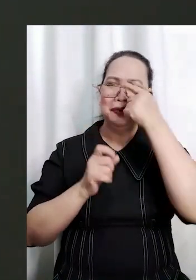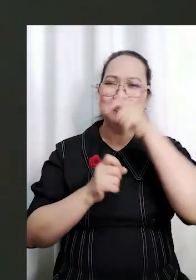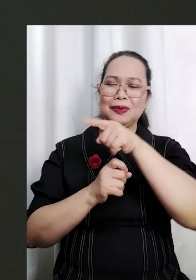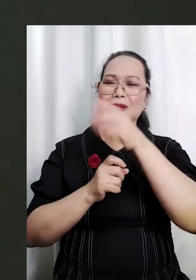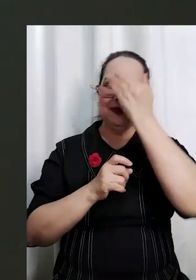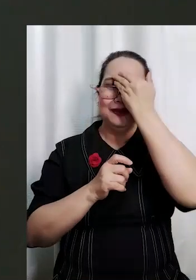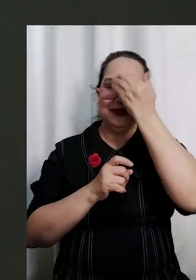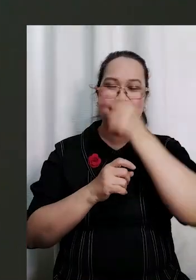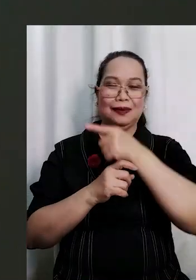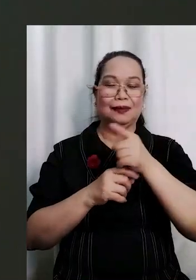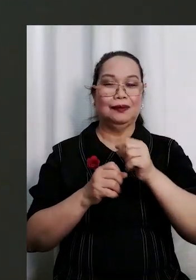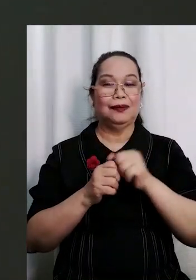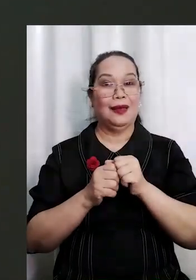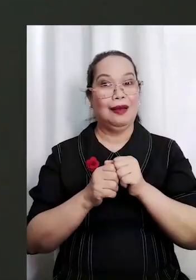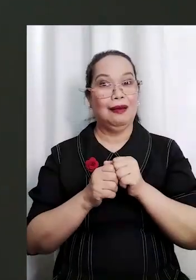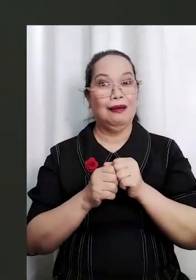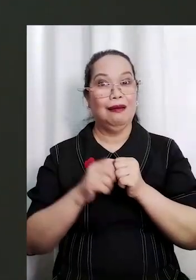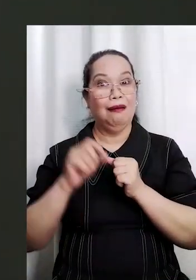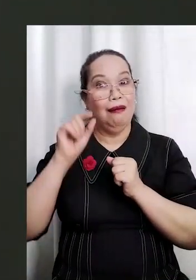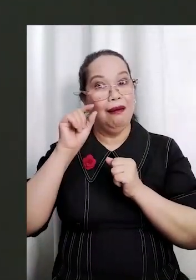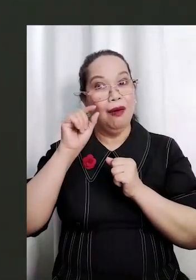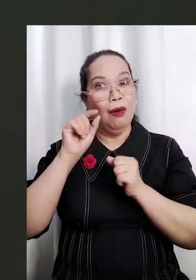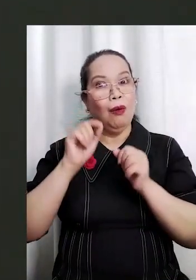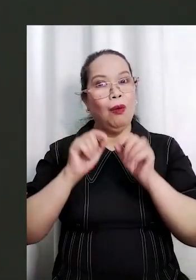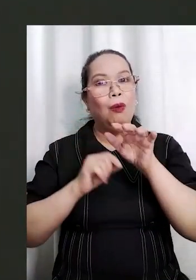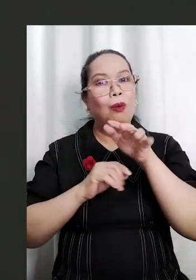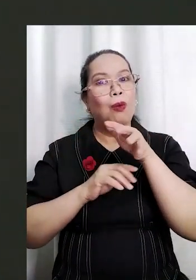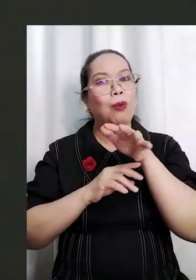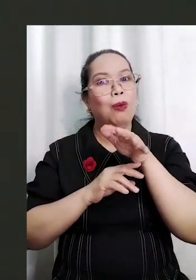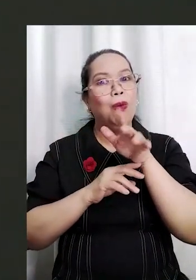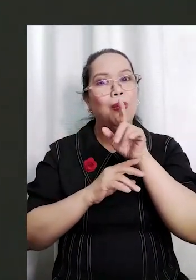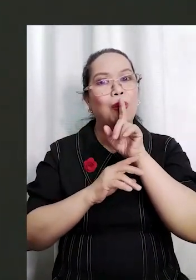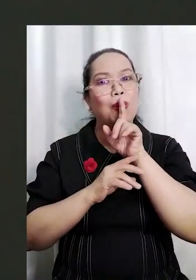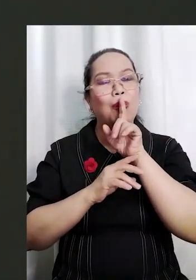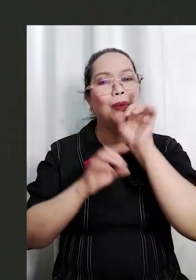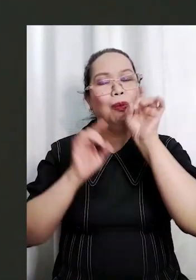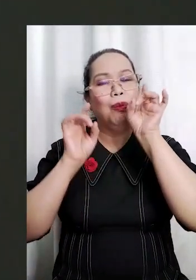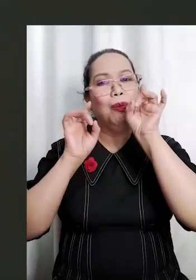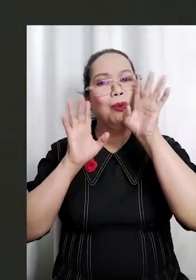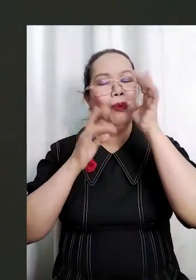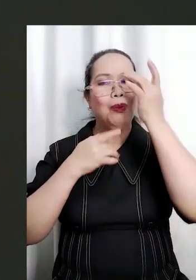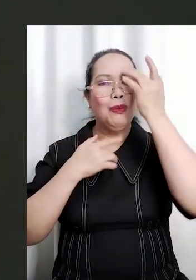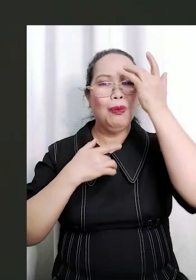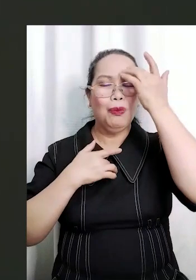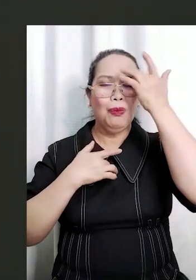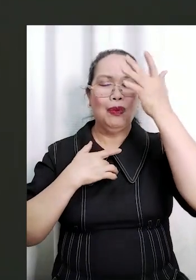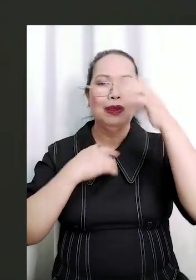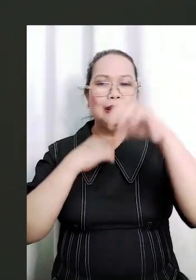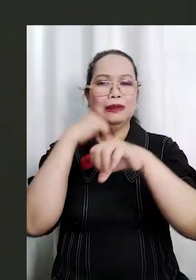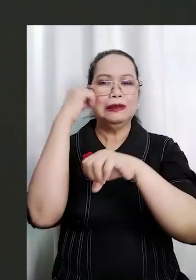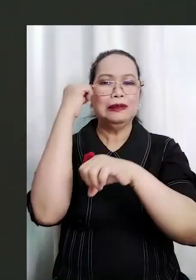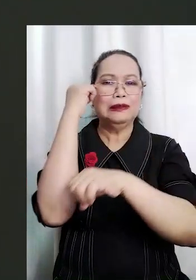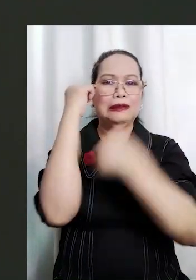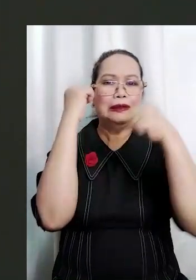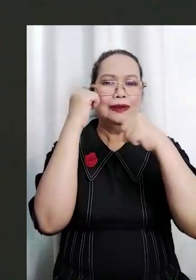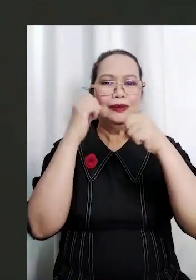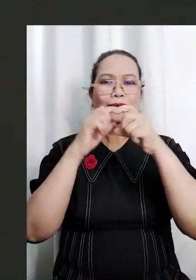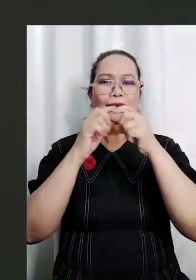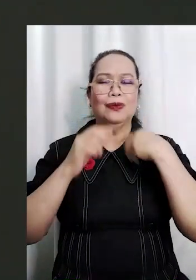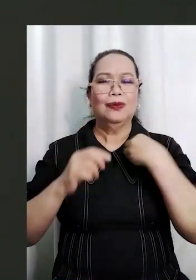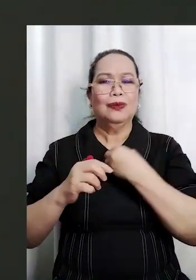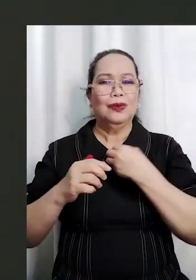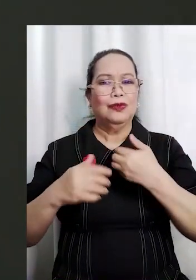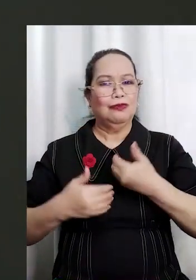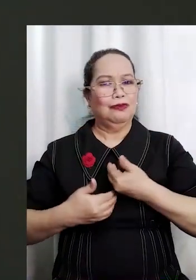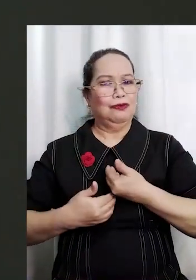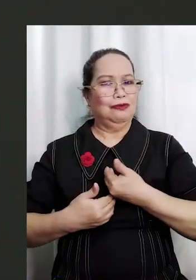yan. Very subtle. But it is stirring vain ambition. It is stirring in